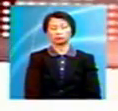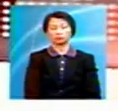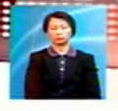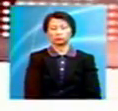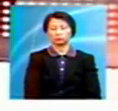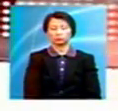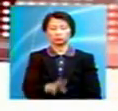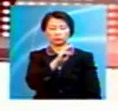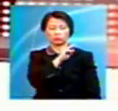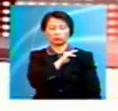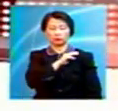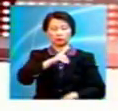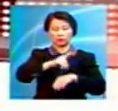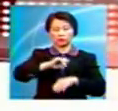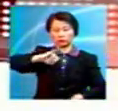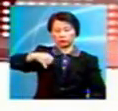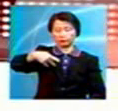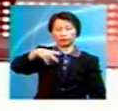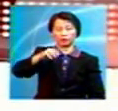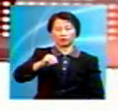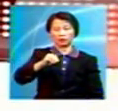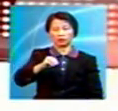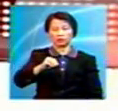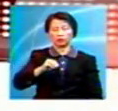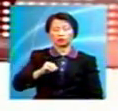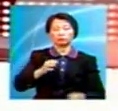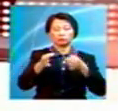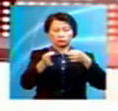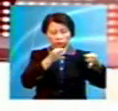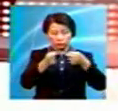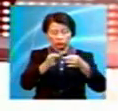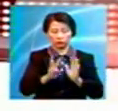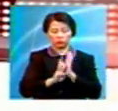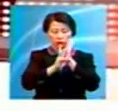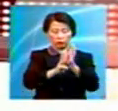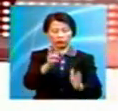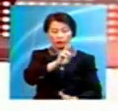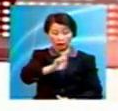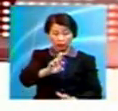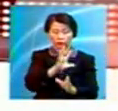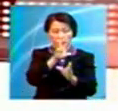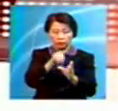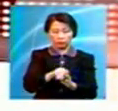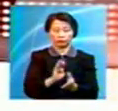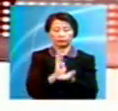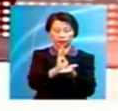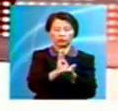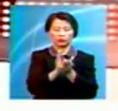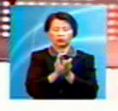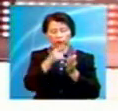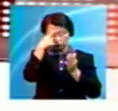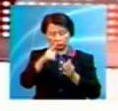Dalam pada itu, Menteri di Jabatan Perdana Menteri Tan Sri Joseph Kurup menjelaskan wakil agama yang terlibat bagi membantu